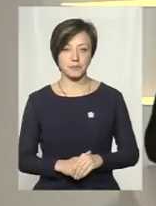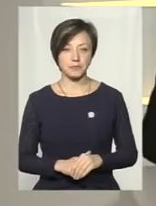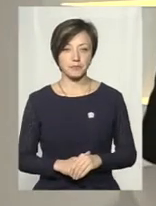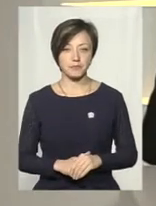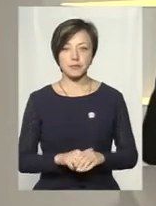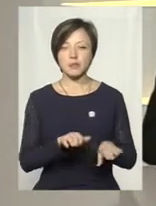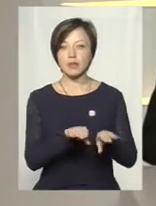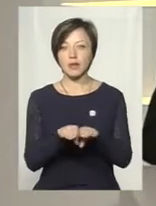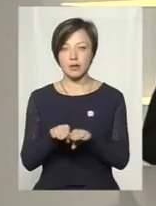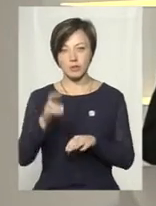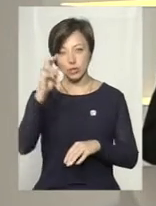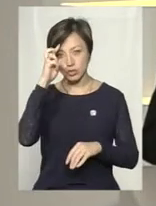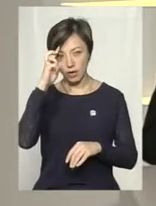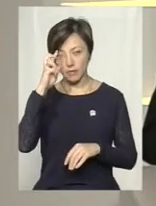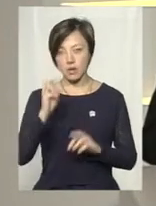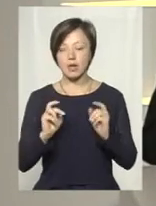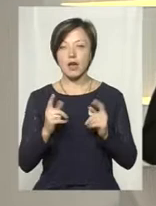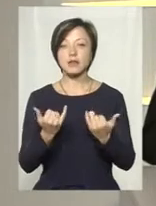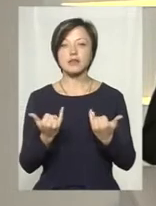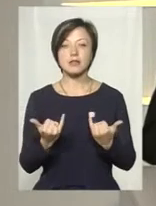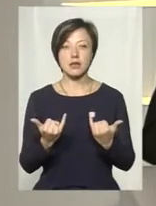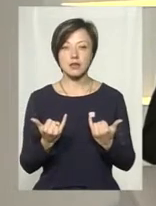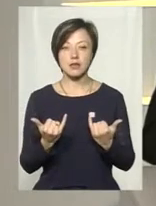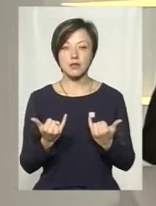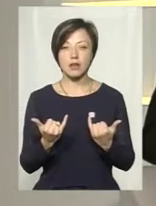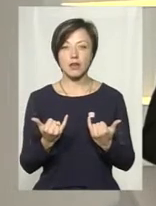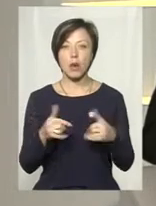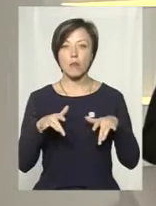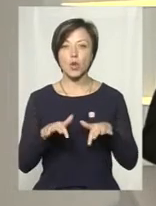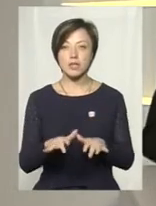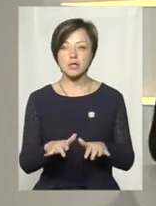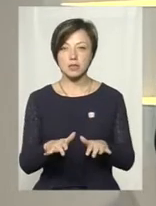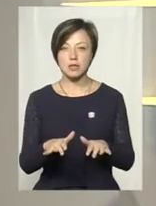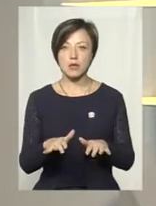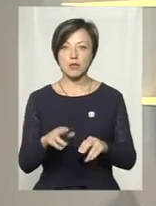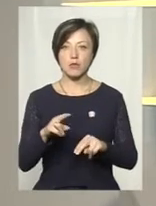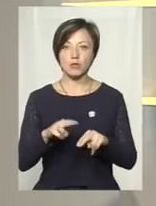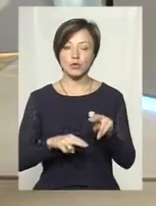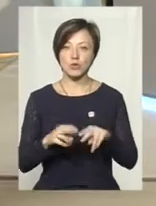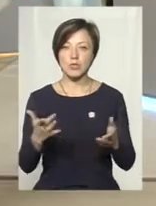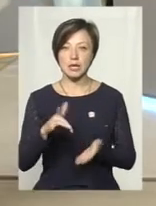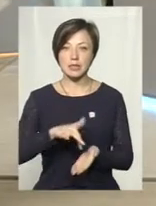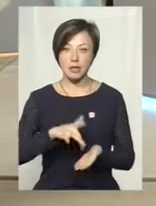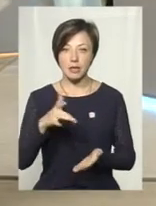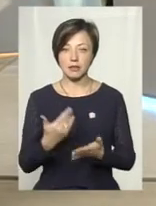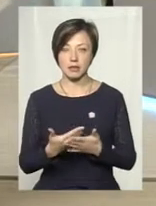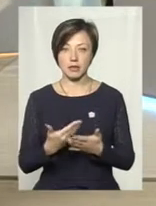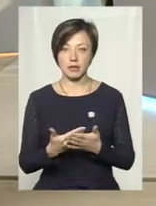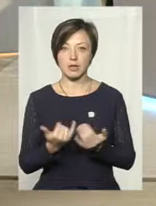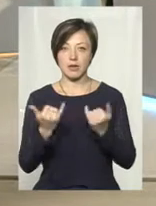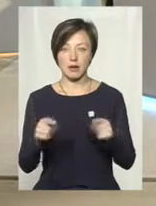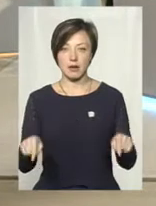на рівні держави, як зараз іде процес, будуються якісь центри, наприклад,